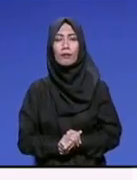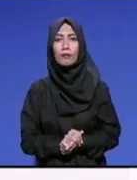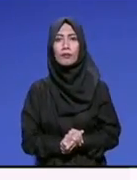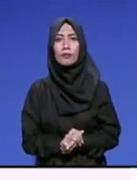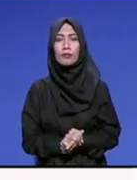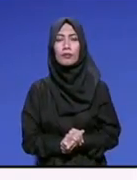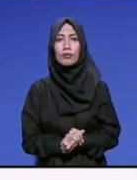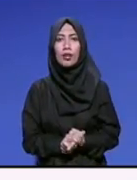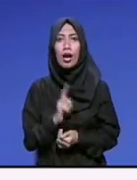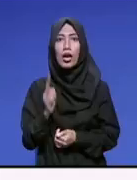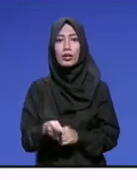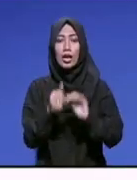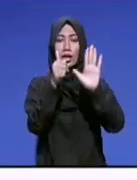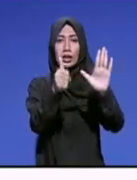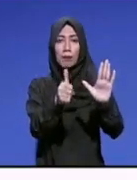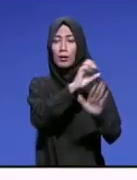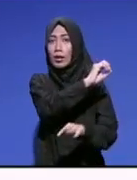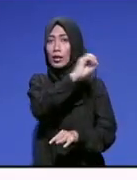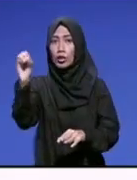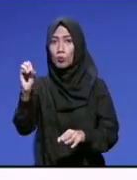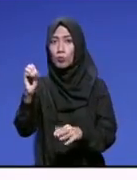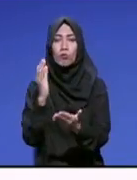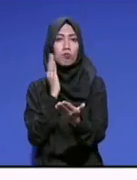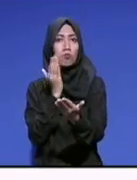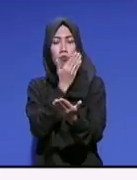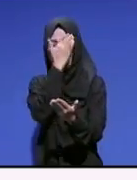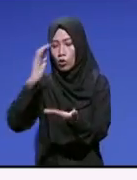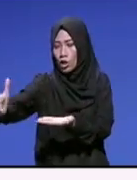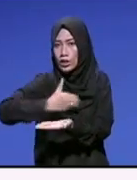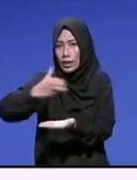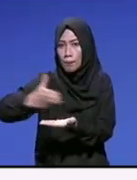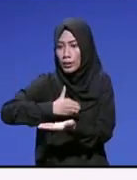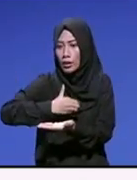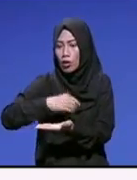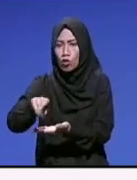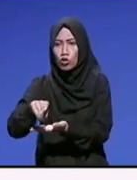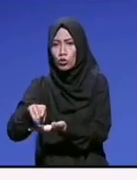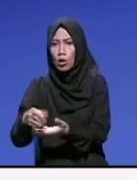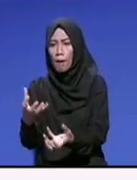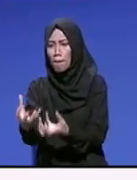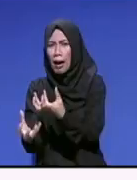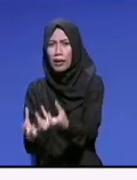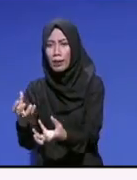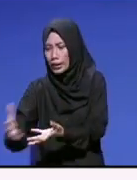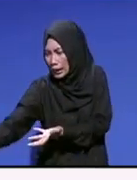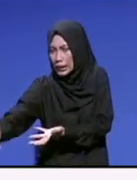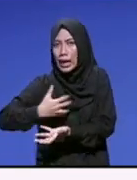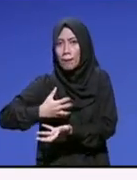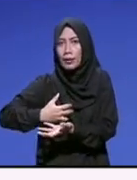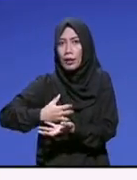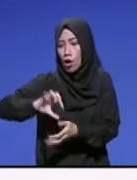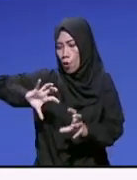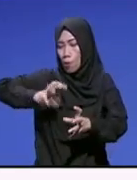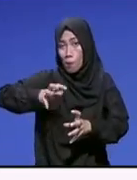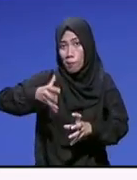Selain 6.670 produk yang disita, tim BPOM juga menyita bahan baku, serta 3 buah mesin produksi yang bernilai